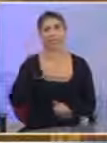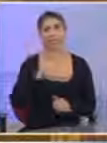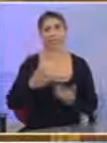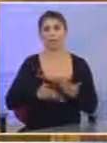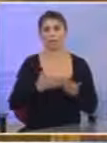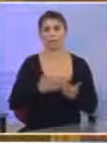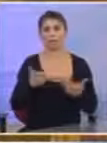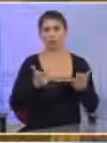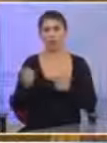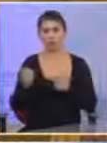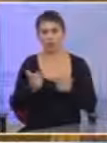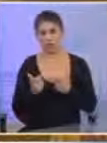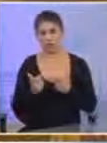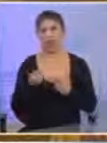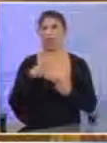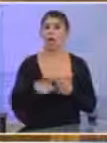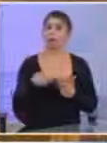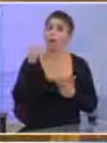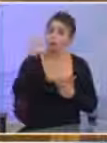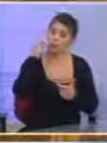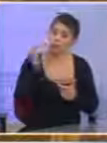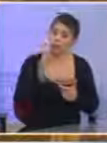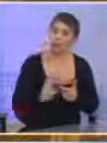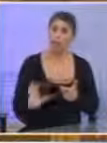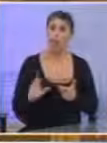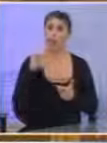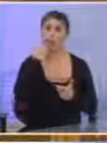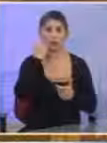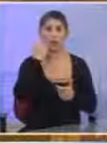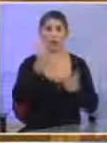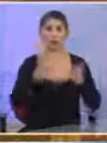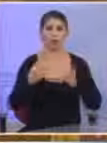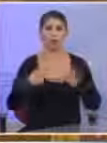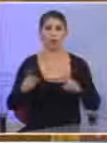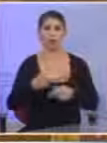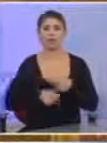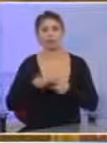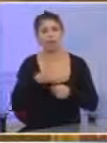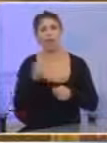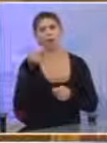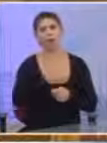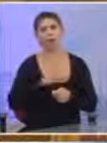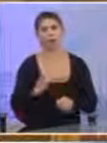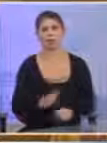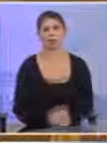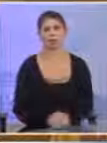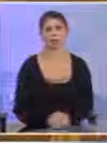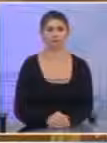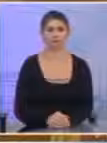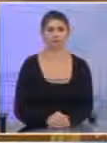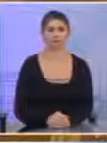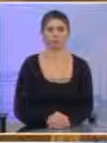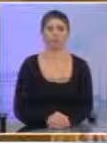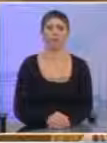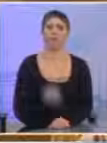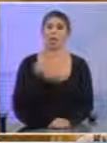εξυπηρετούμενων δανείων. Και αυτό είναι απολύτως λογικό. Ένα κόκκινο δάνειο στην ελεύθερη αγορά τόσο αξίζει. Αυτή είναι η